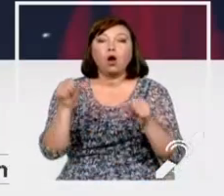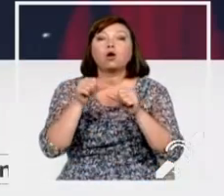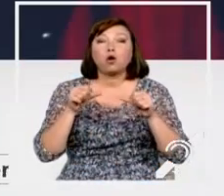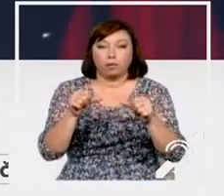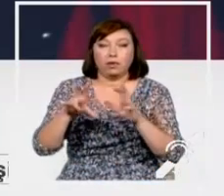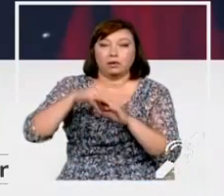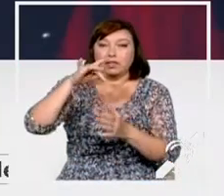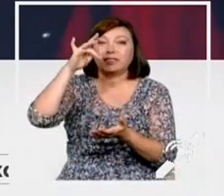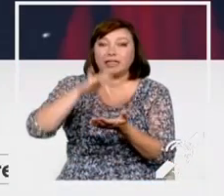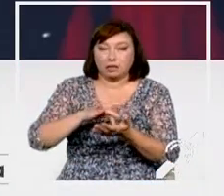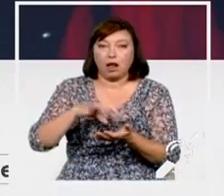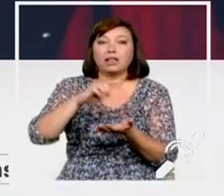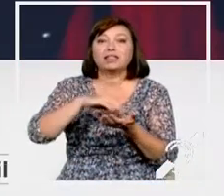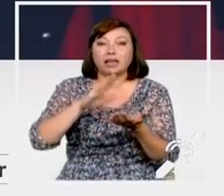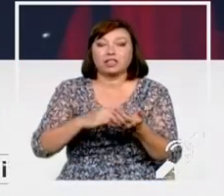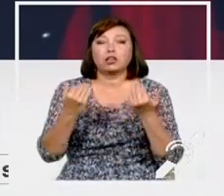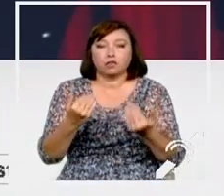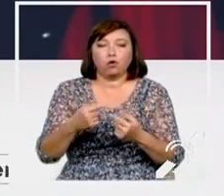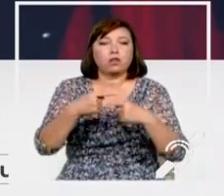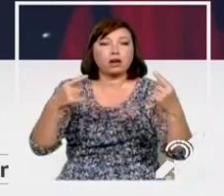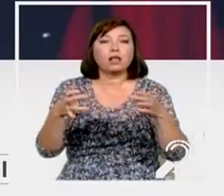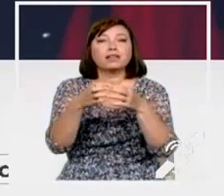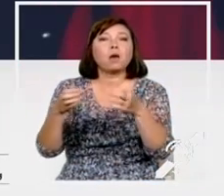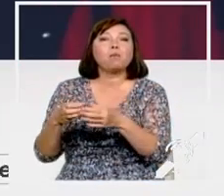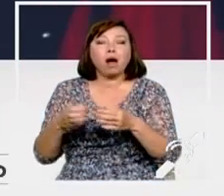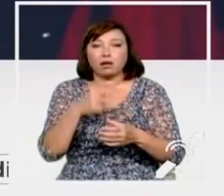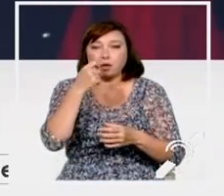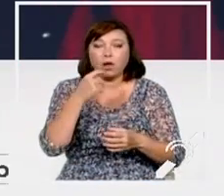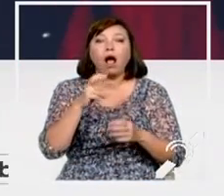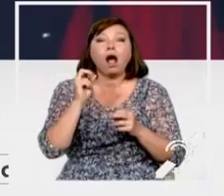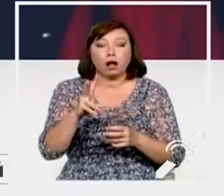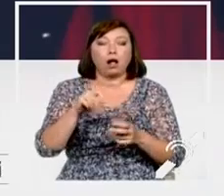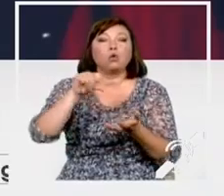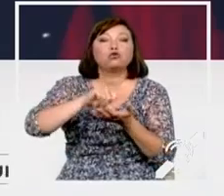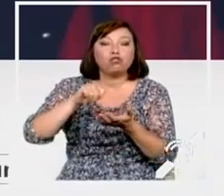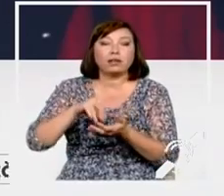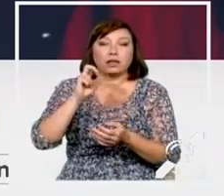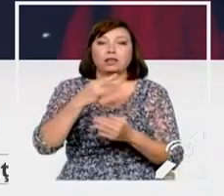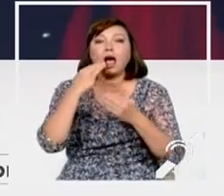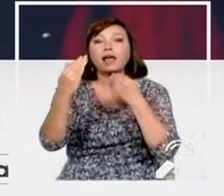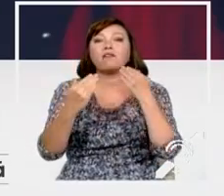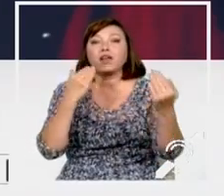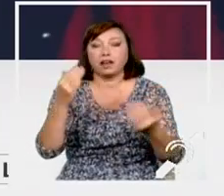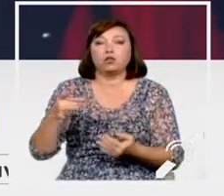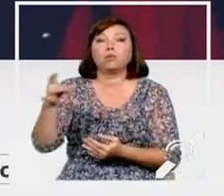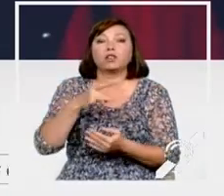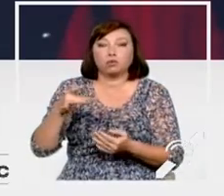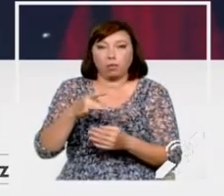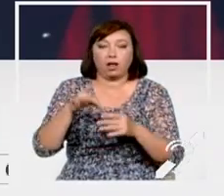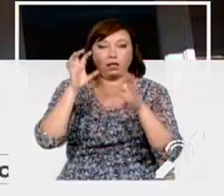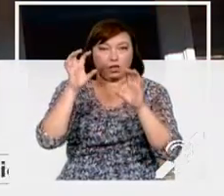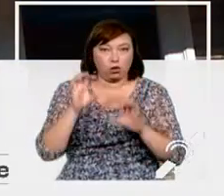Comisia electorală centrală a înregistrat astăzi mai multe formațiuni politice în calitate de participanți la referendumul republican